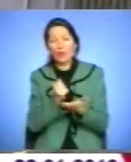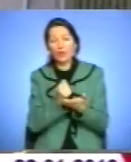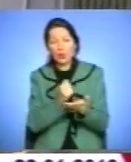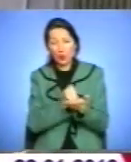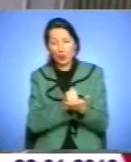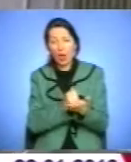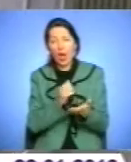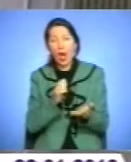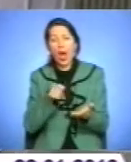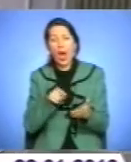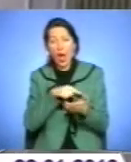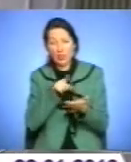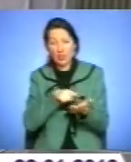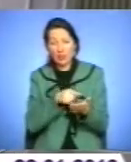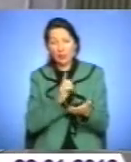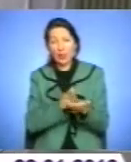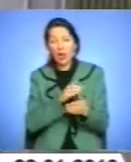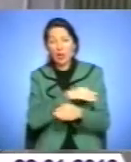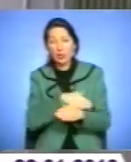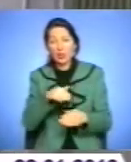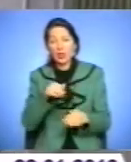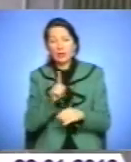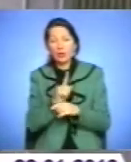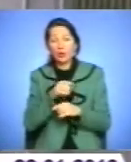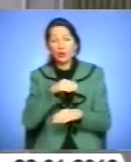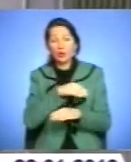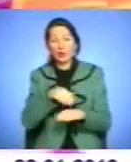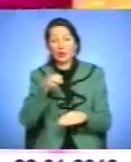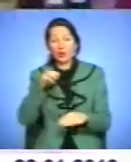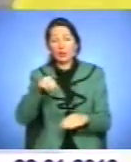за адресою Тернопіль, вулиця Танцорова, 14.